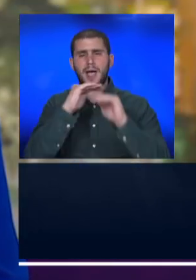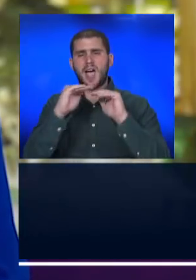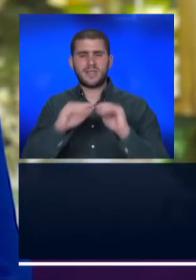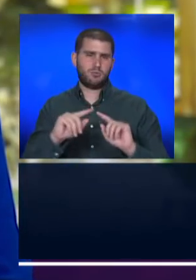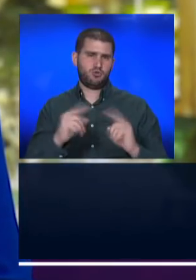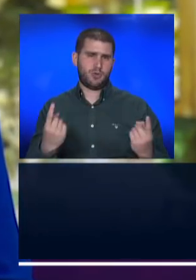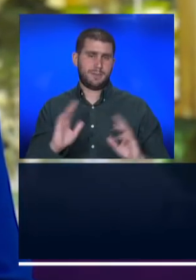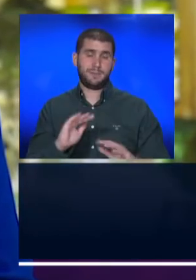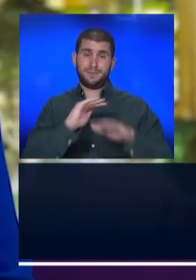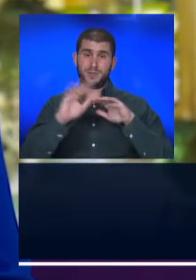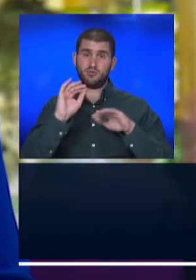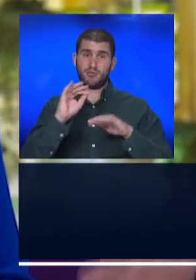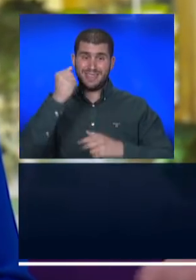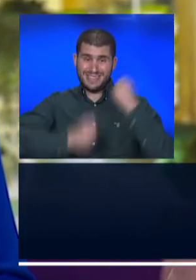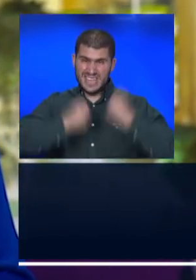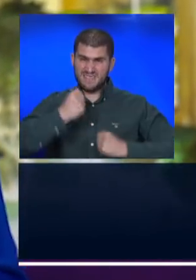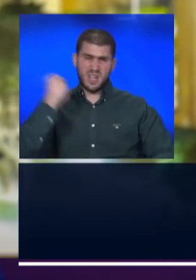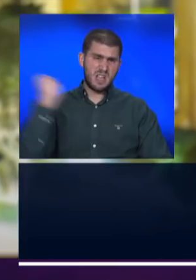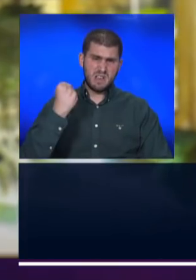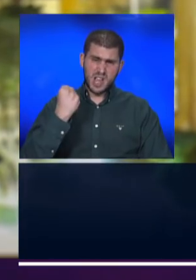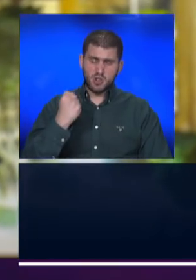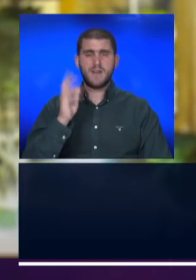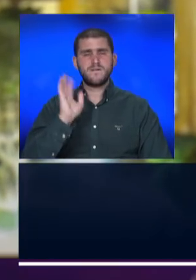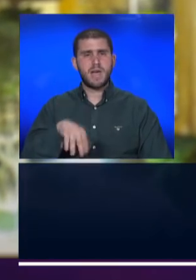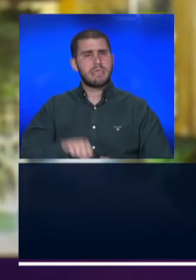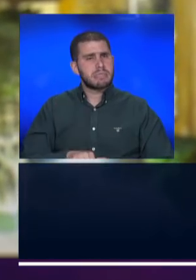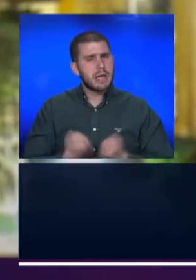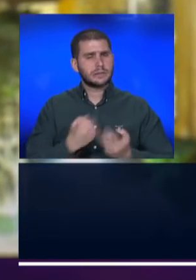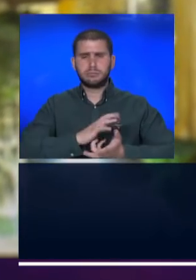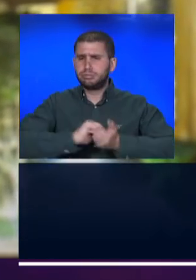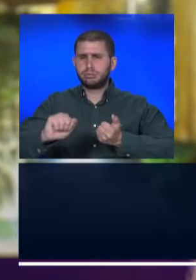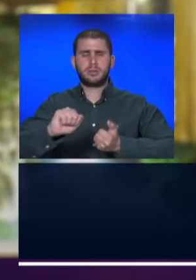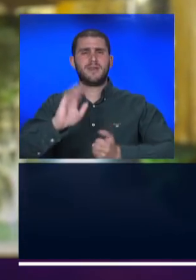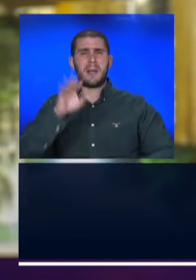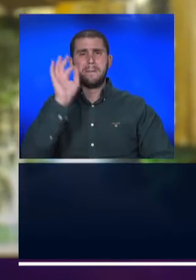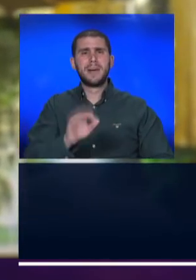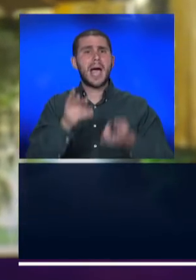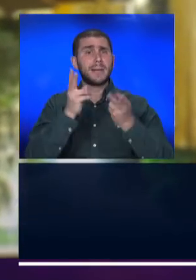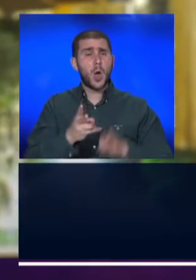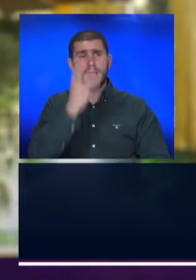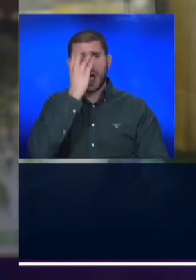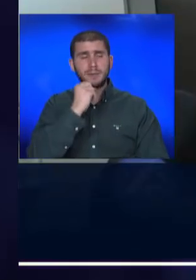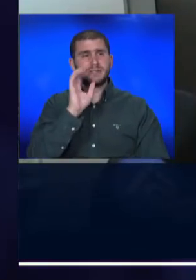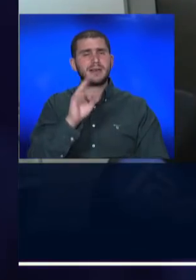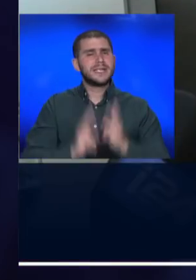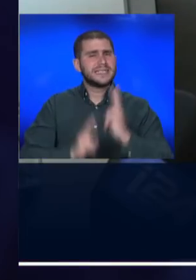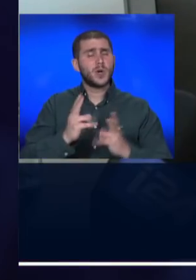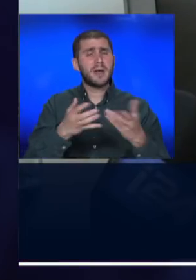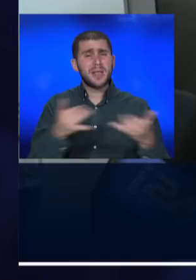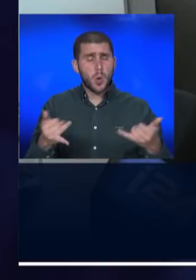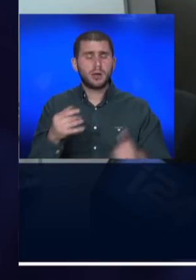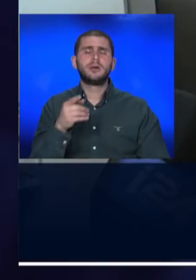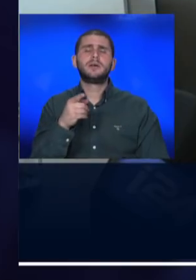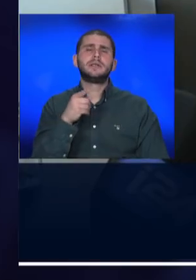התקיפה והמכה הקשה והנזק ופגיעה ביכולות ובייצור ובפיתוח, זה מערכה